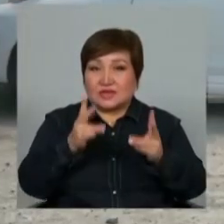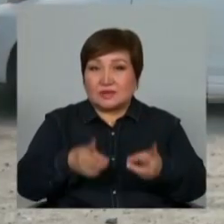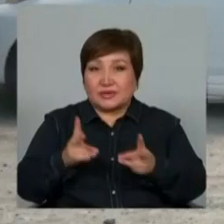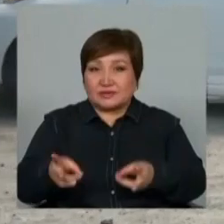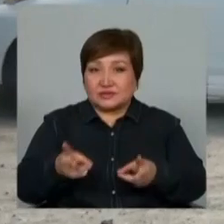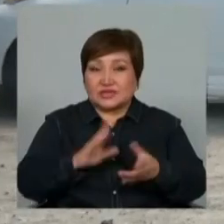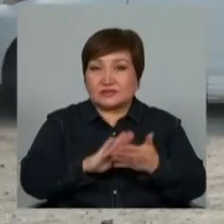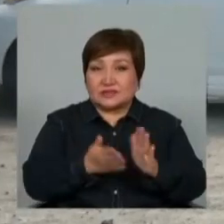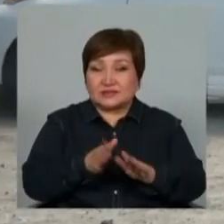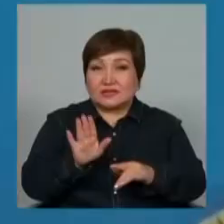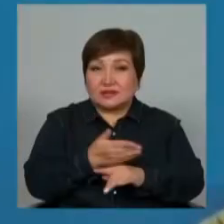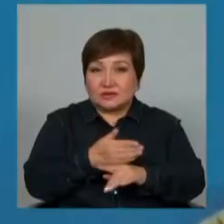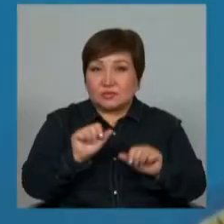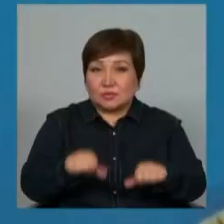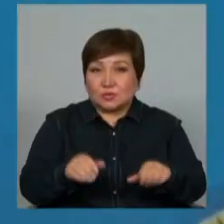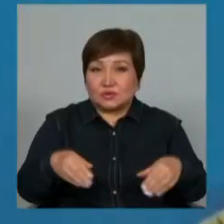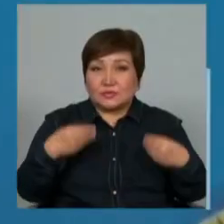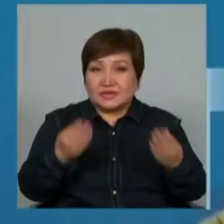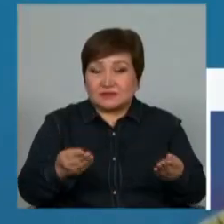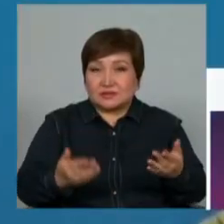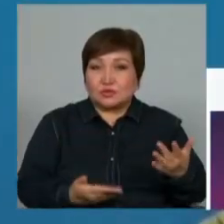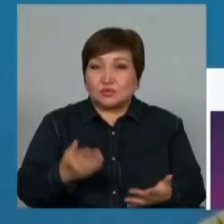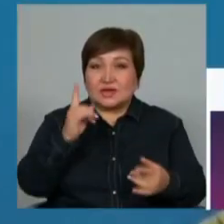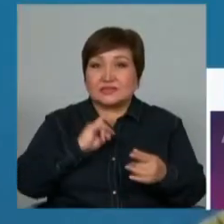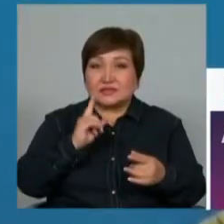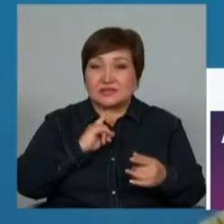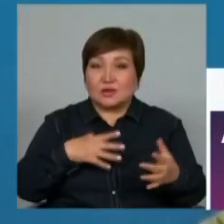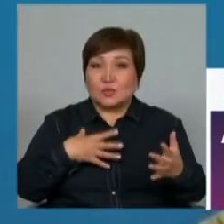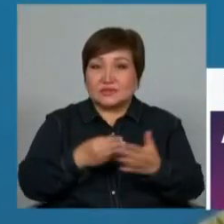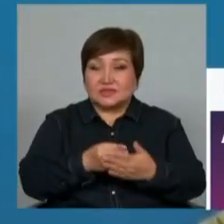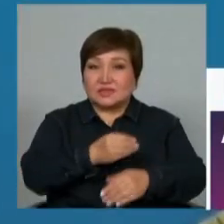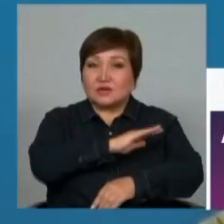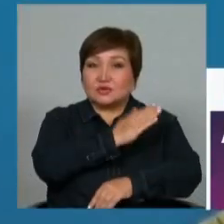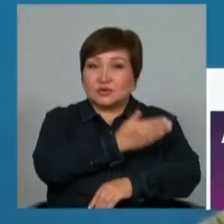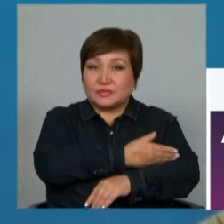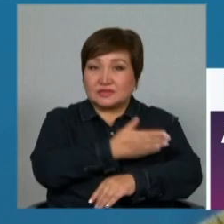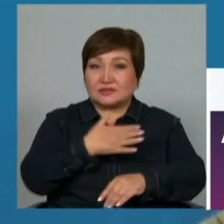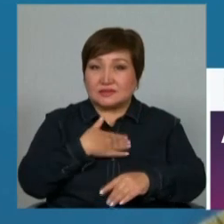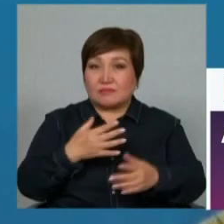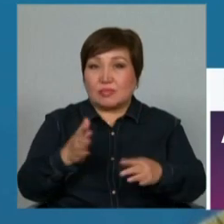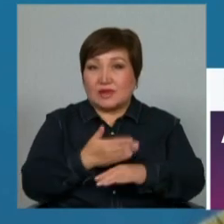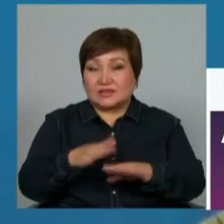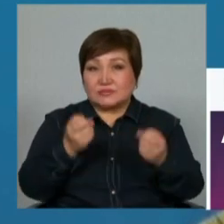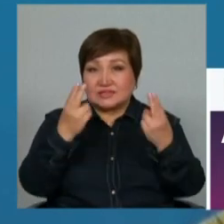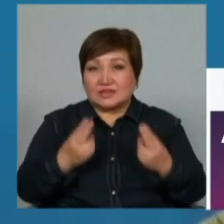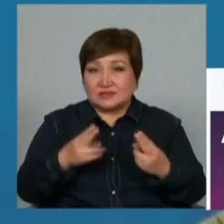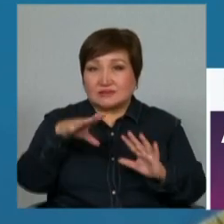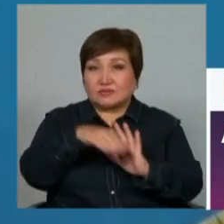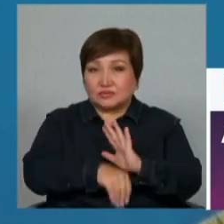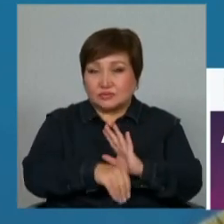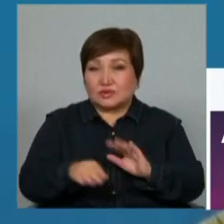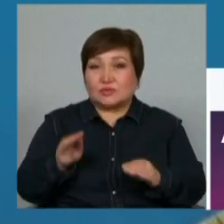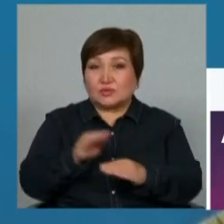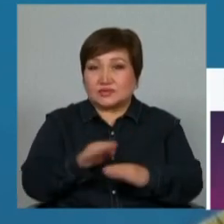жағдайлардың алдын алуға мүмкіндік берді. Тұрғындар әйтеуір өздерінің күштерімен арасында мамандары бар, соларды қосып жөндеп алып